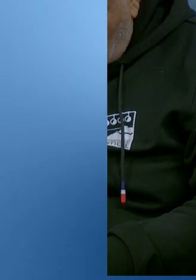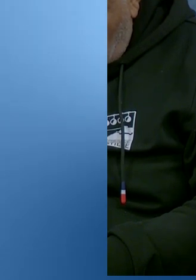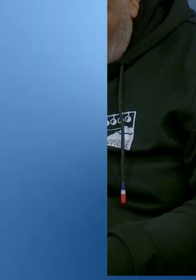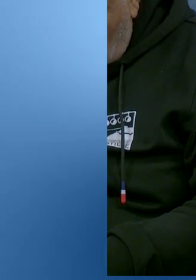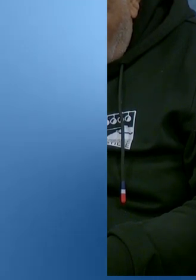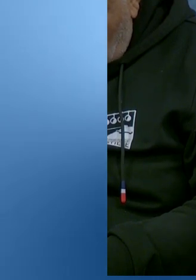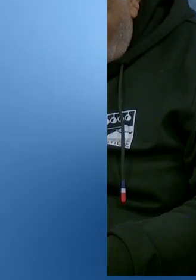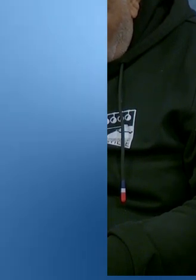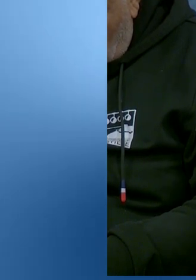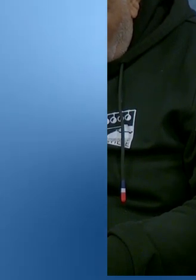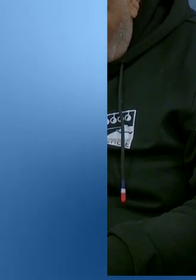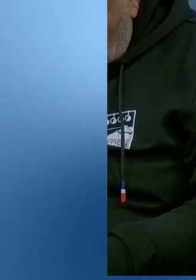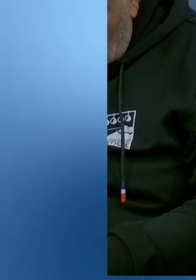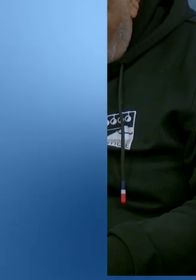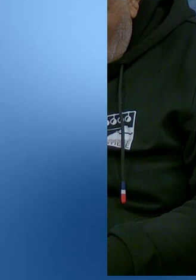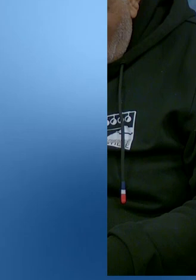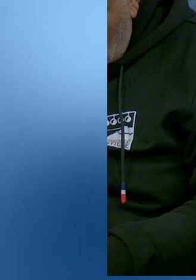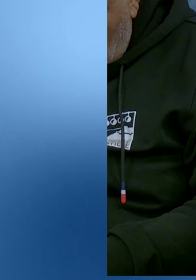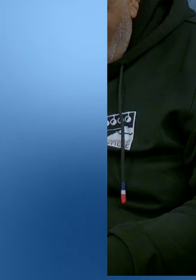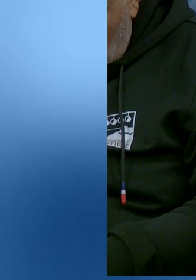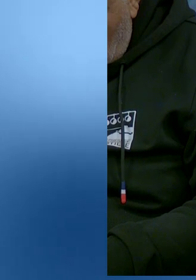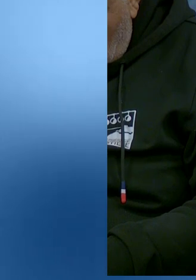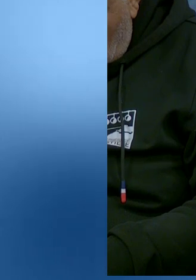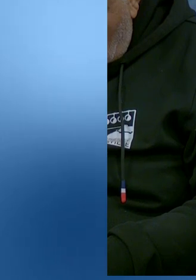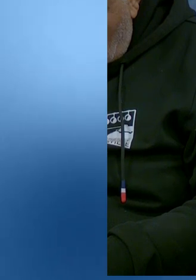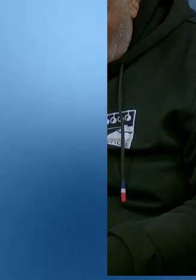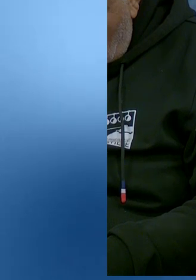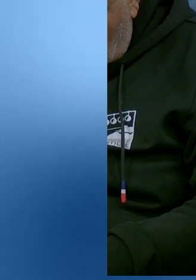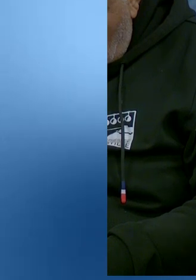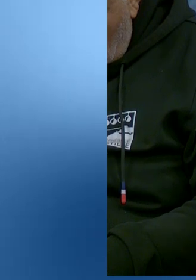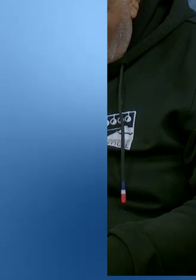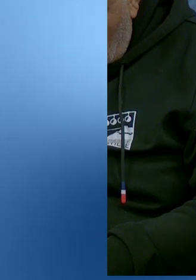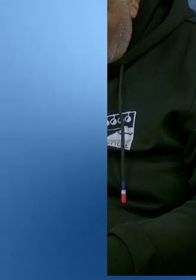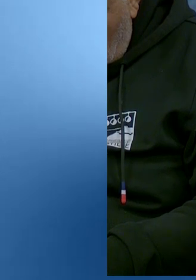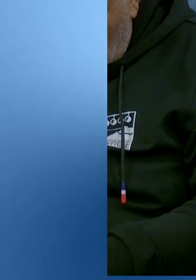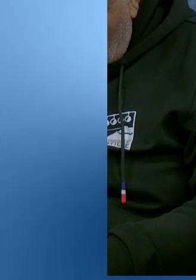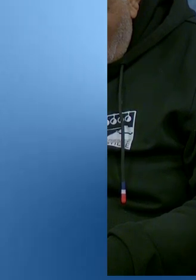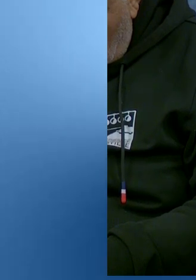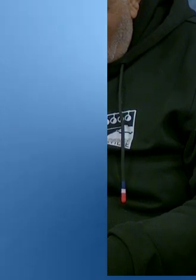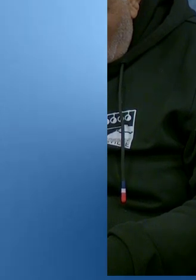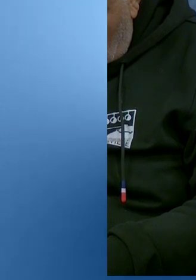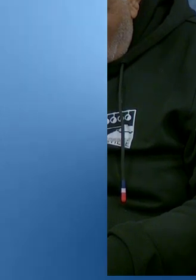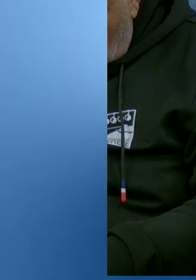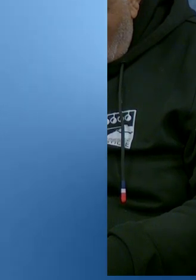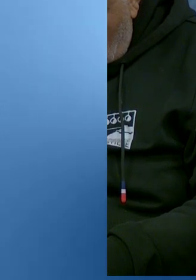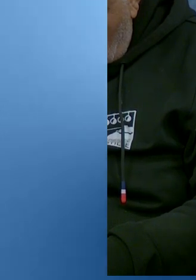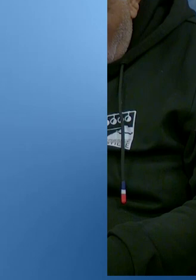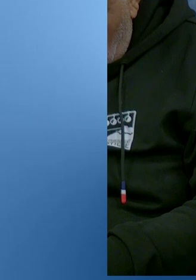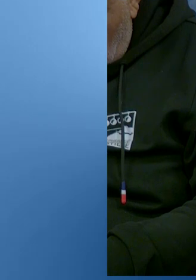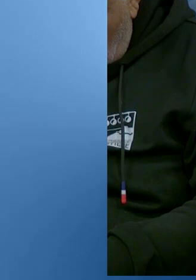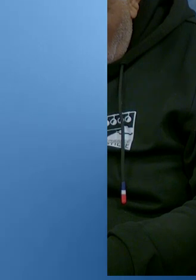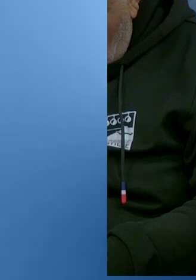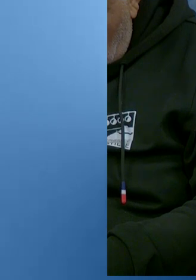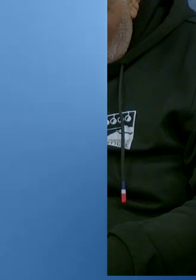six habitants qui puissent siéger au sein de cette commission trois hommes trois femmes un habitant de chaque secteur c'était notre volonté et nous l'avons mis